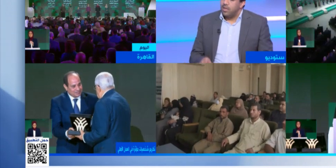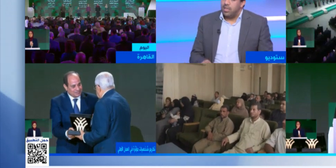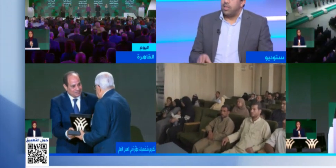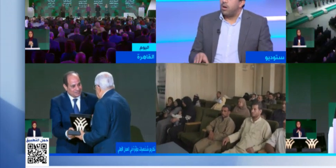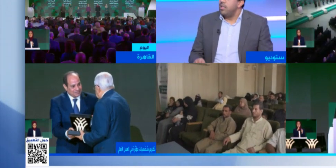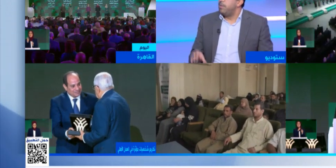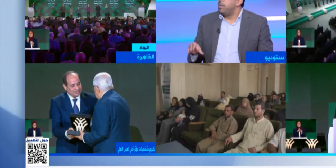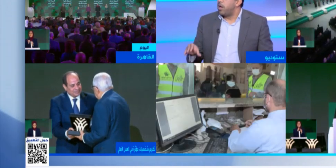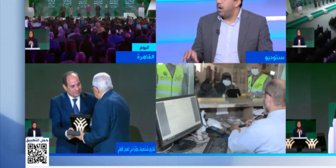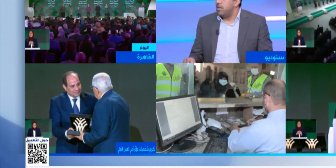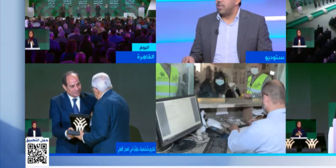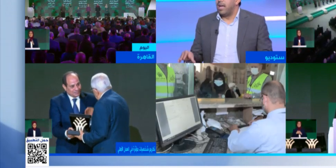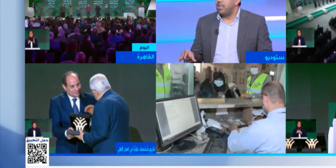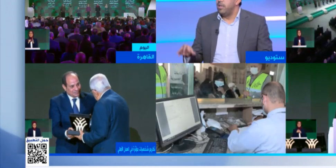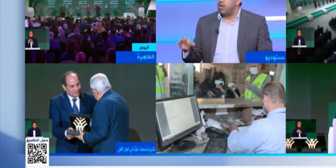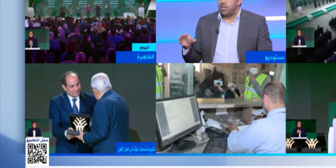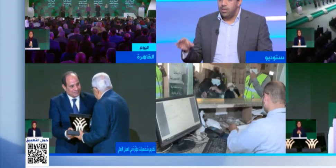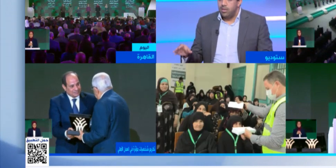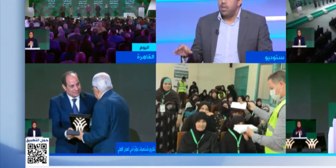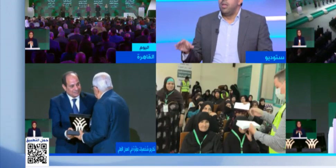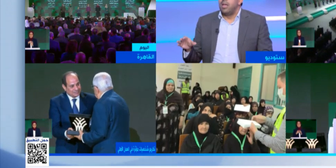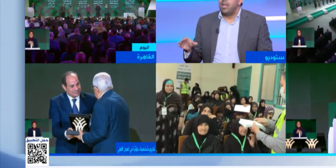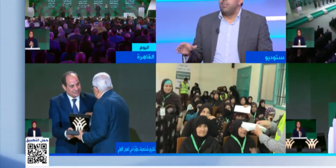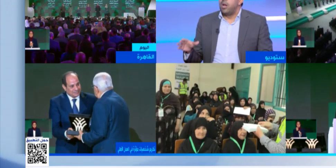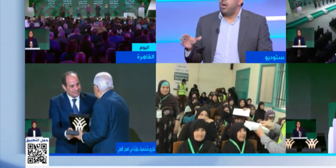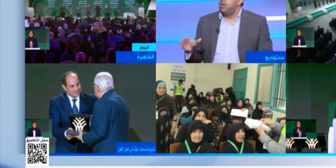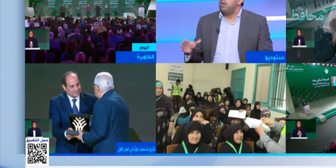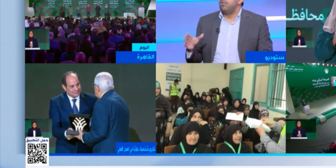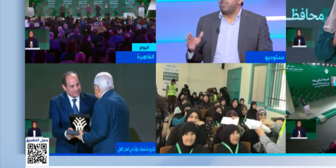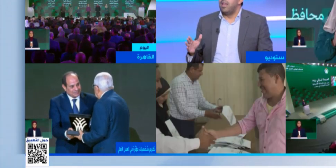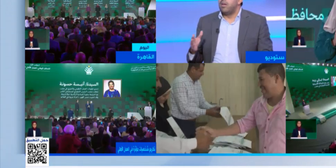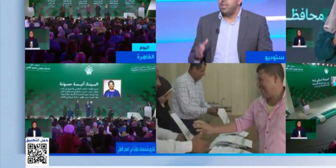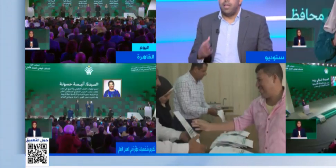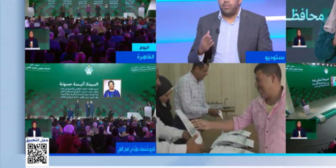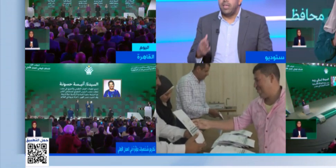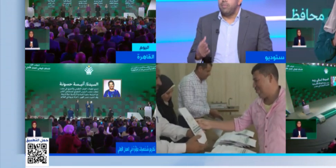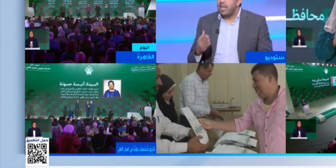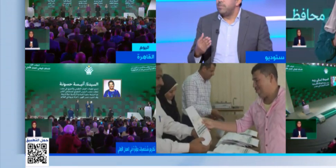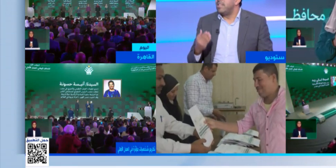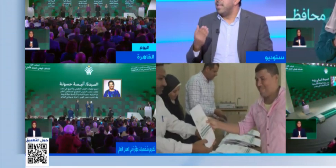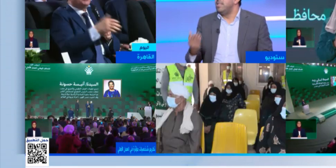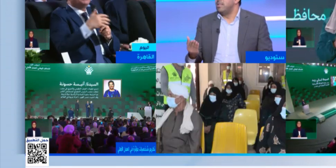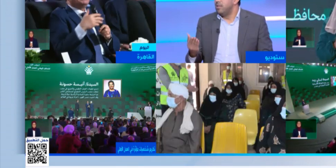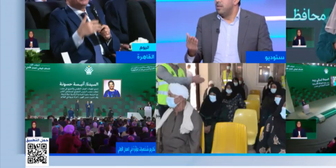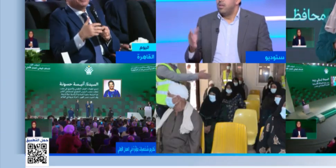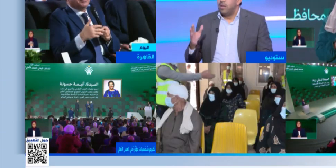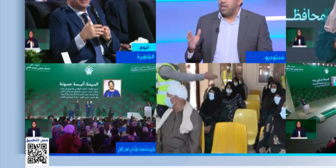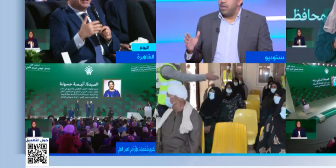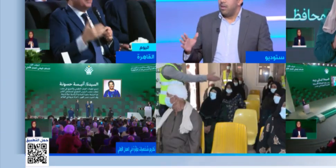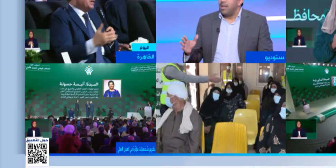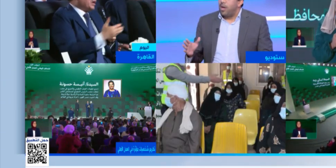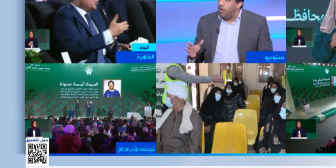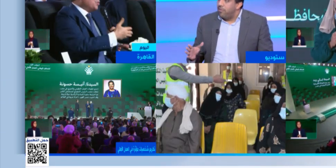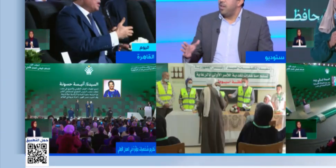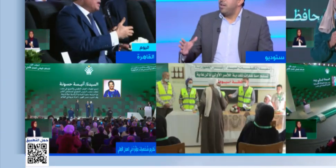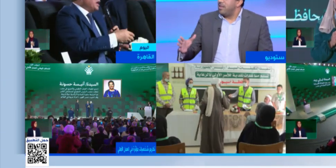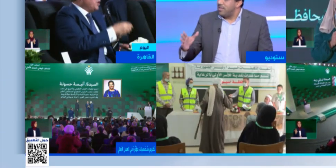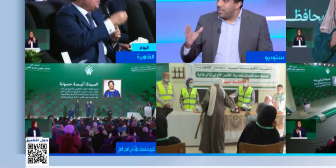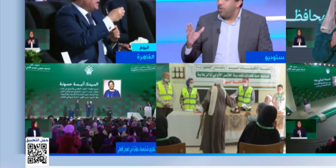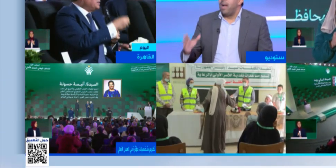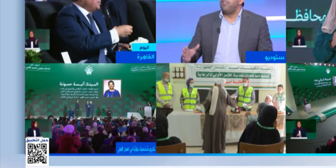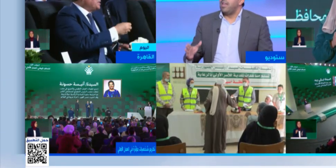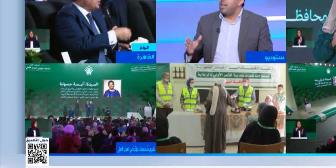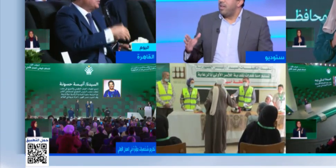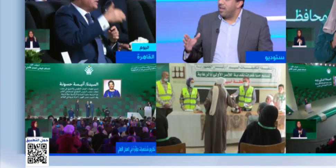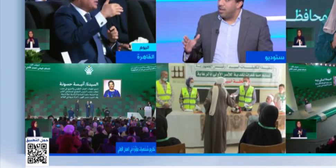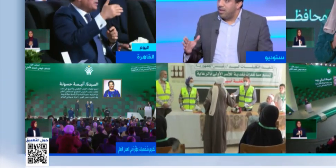للأفكار. انتقلنا من مرحلة عدم اليقين الى مرحلة فيها يقين كبير، بقينا مصدقين. قوافل